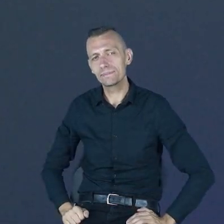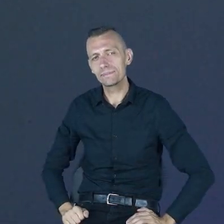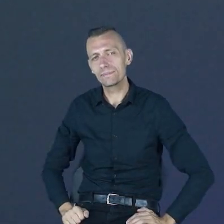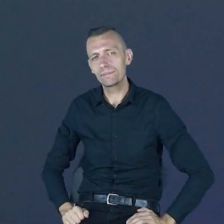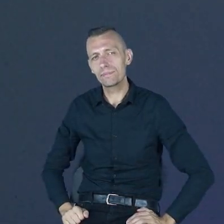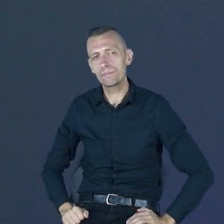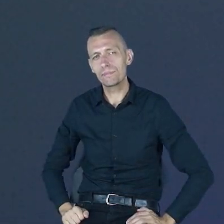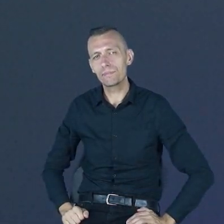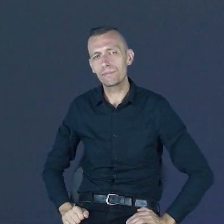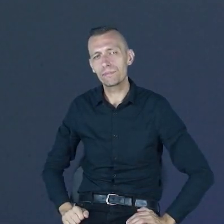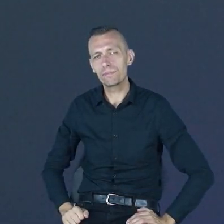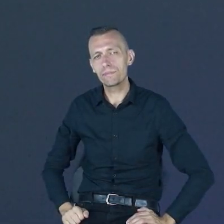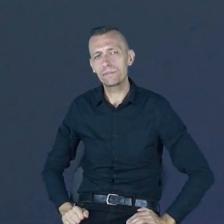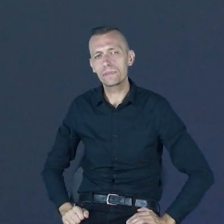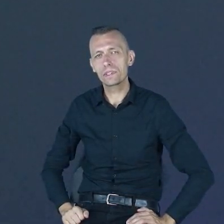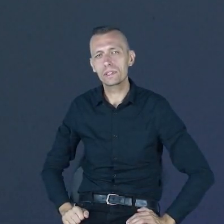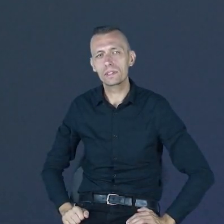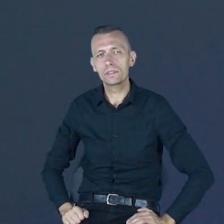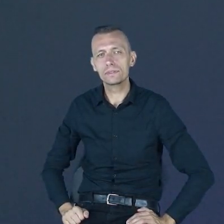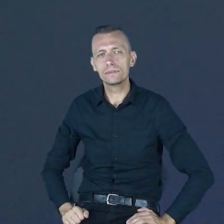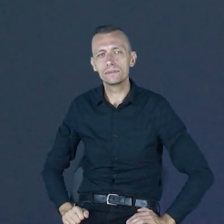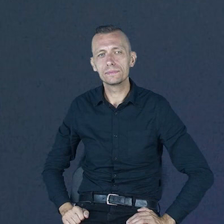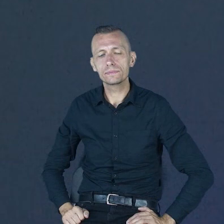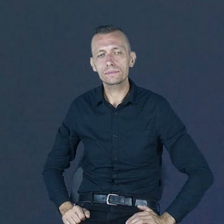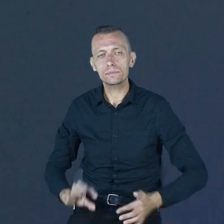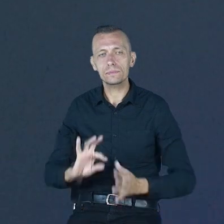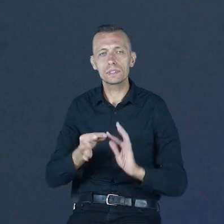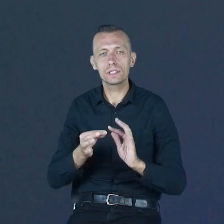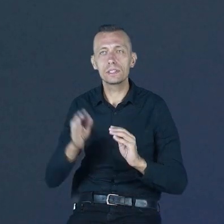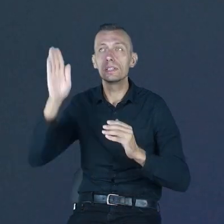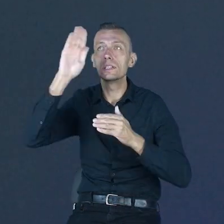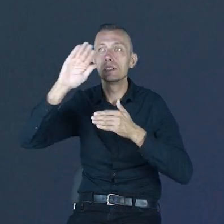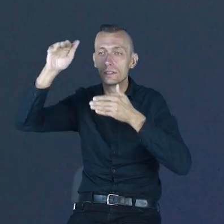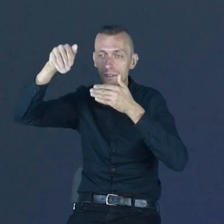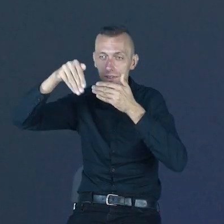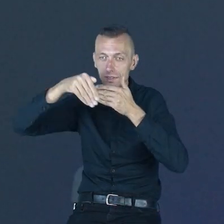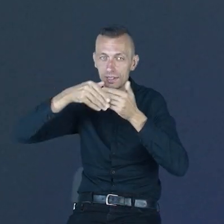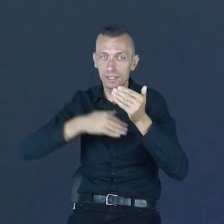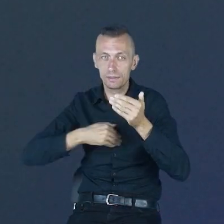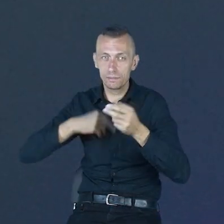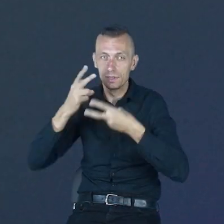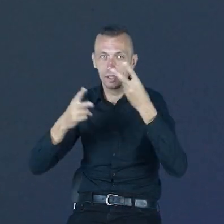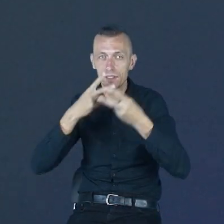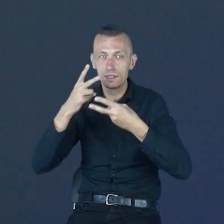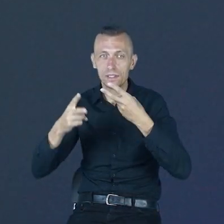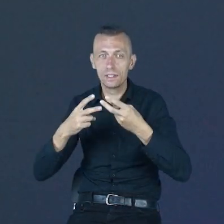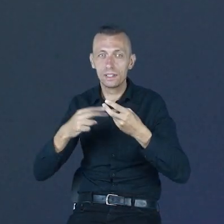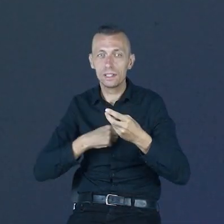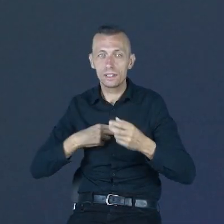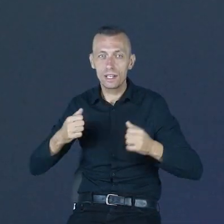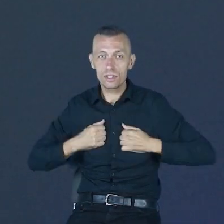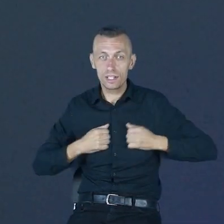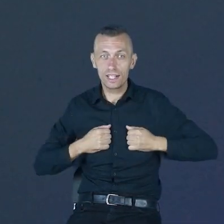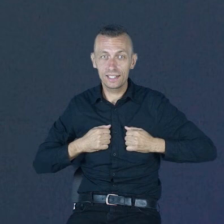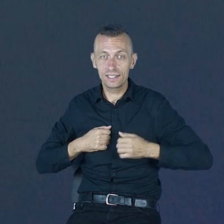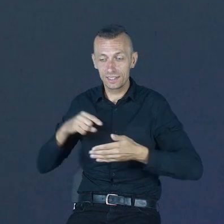że dopiero wtedy, gdy zbliżamy się do Boga, uciekają od nas mroki i